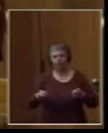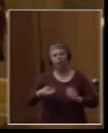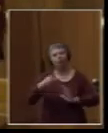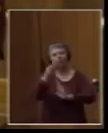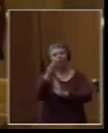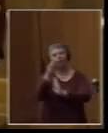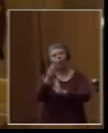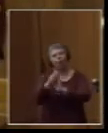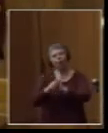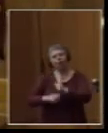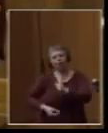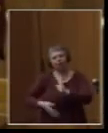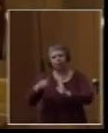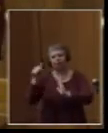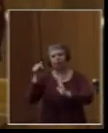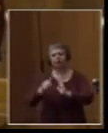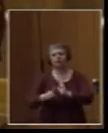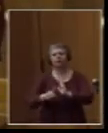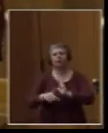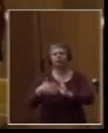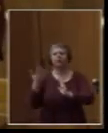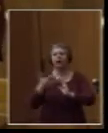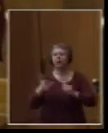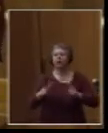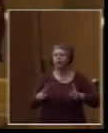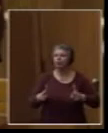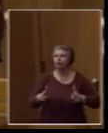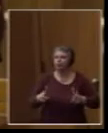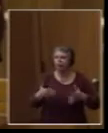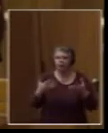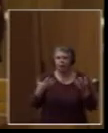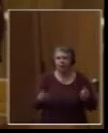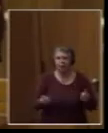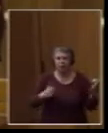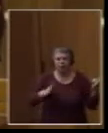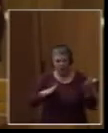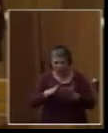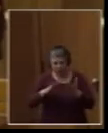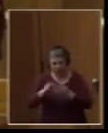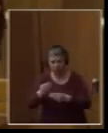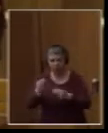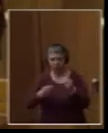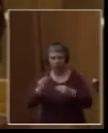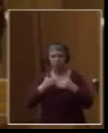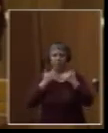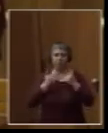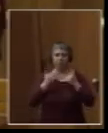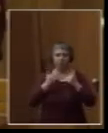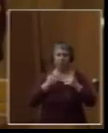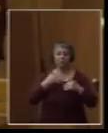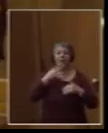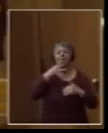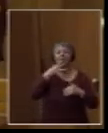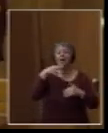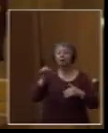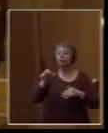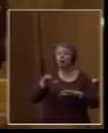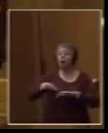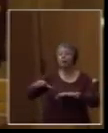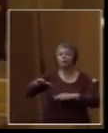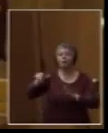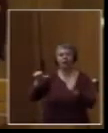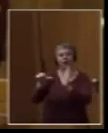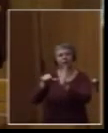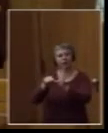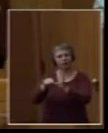την ακραία φτώχεια. Η νέα κοινωνική πολιτική της Περιφέρειας Αττικής σηματοδοτείται από την